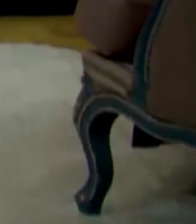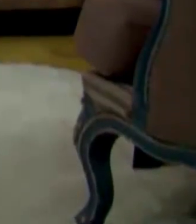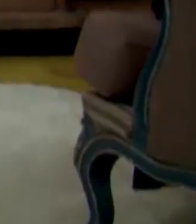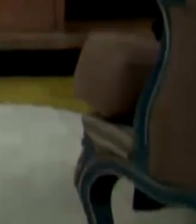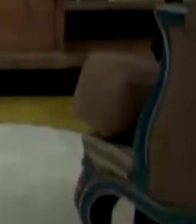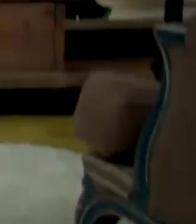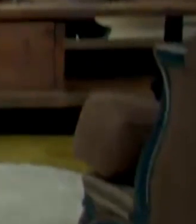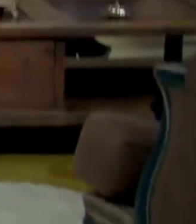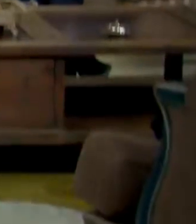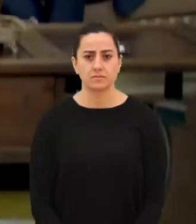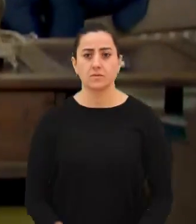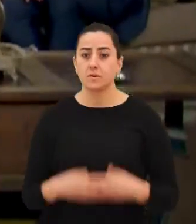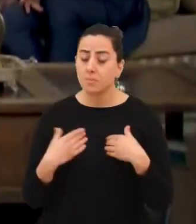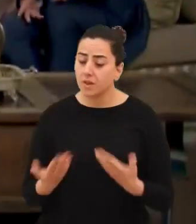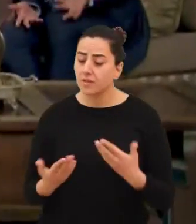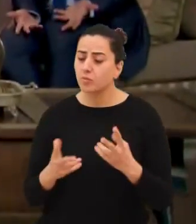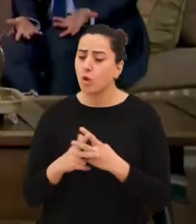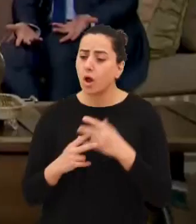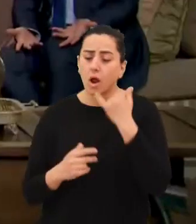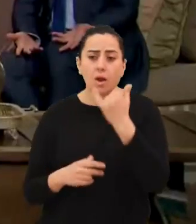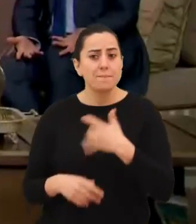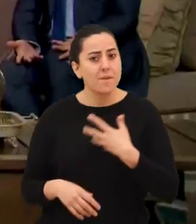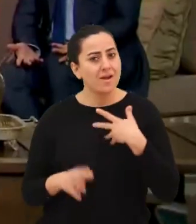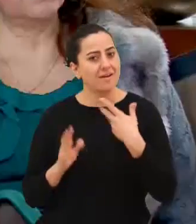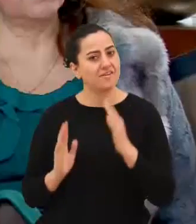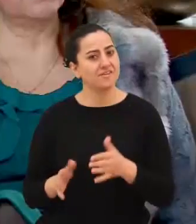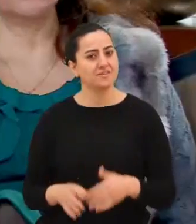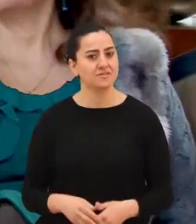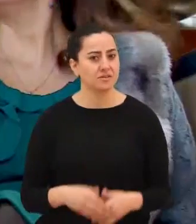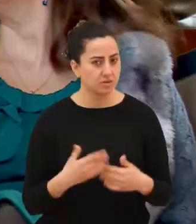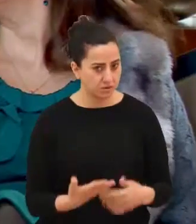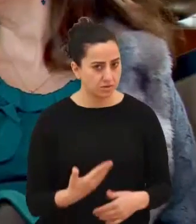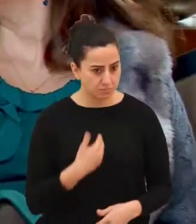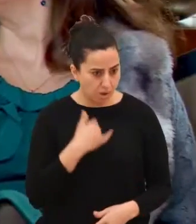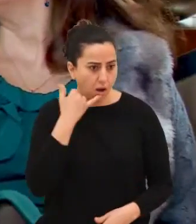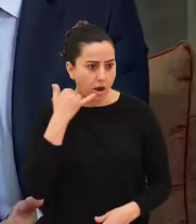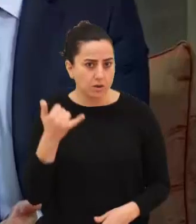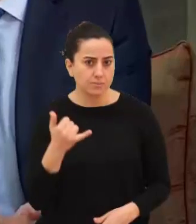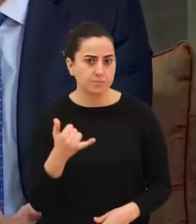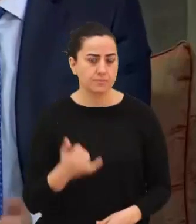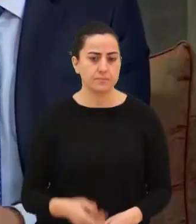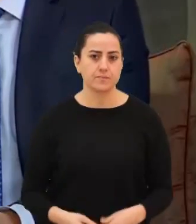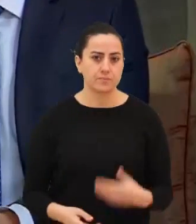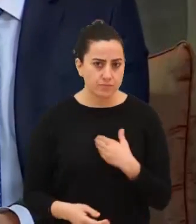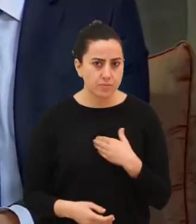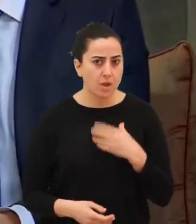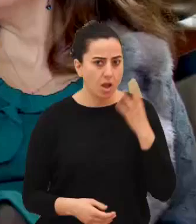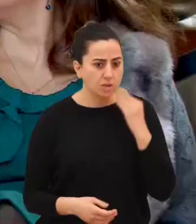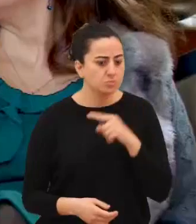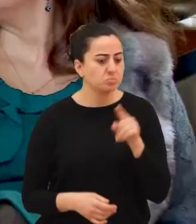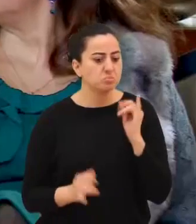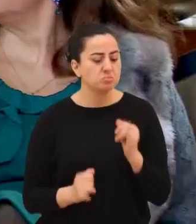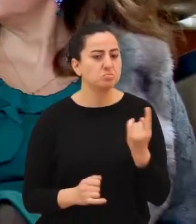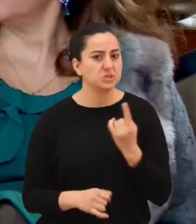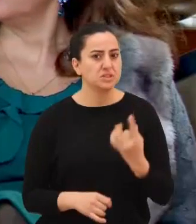Allah Allah. Ben de diyorum ki kim aradı acaba polisi? Evladım ben aradım ya. Şimdi ben anladım bu işin içinde